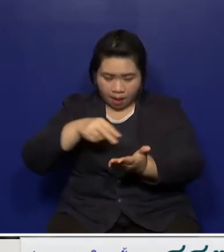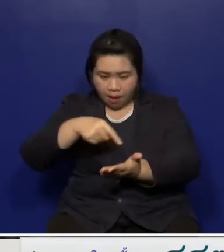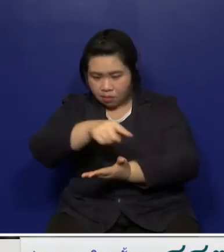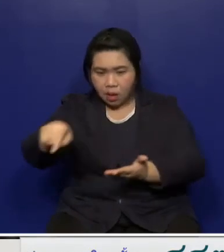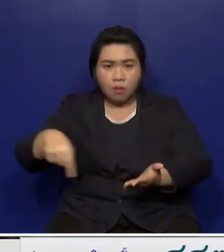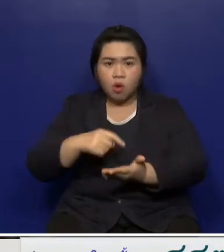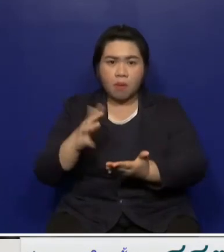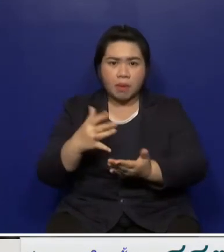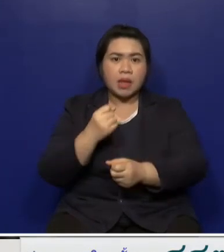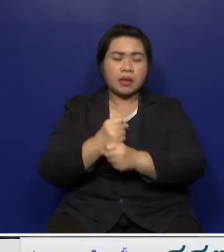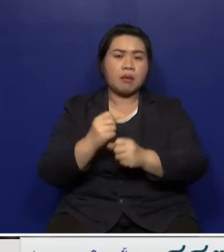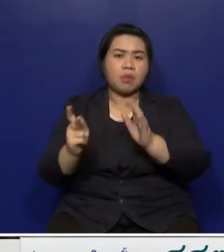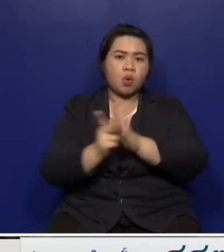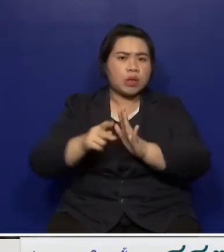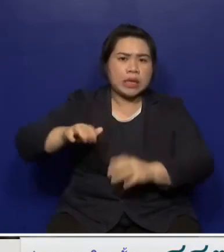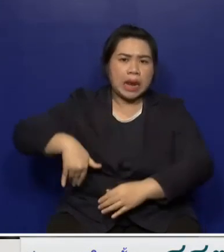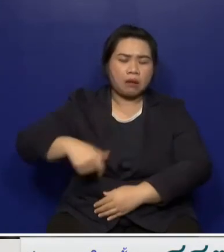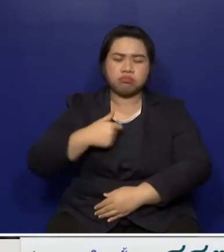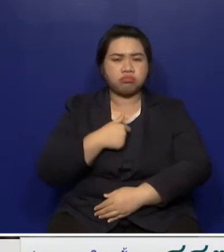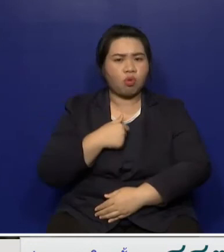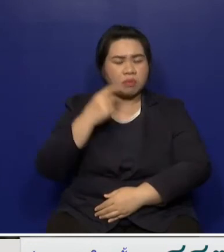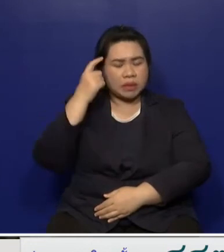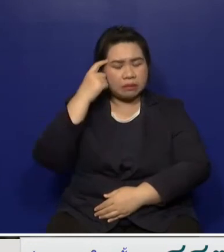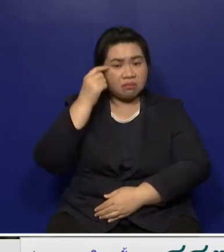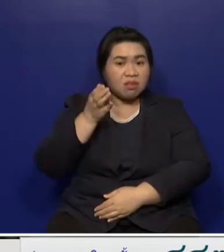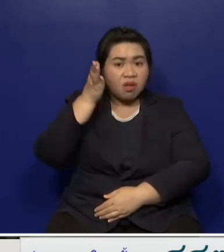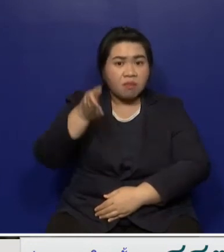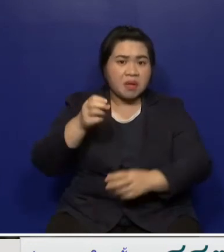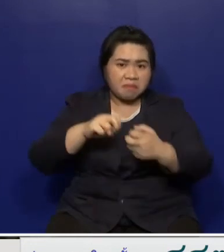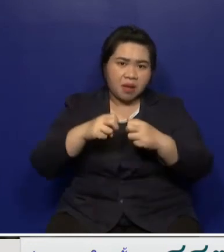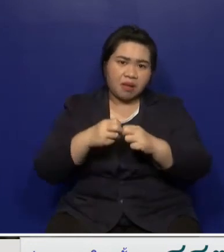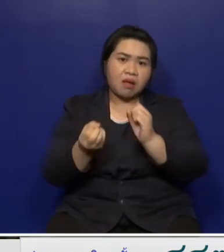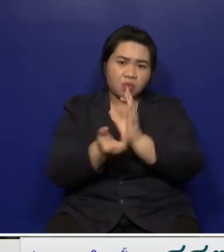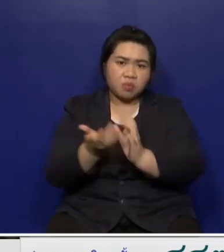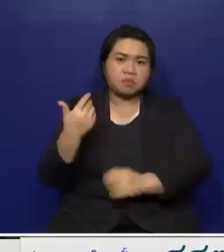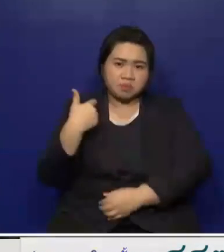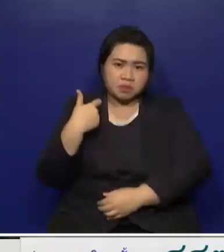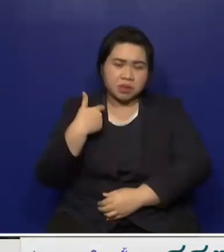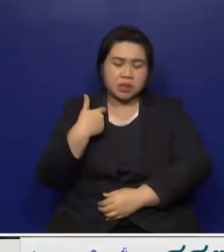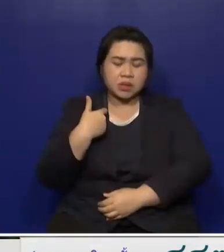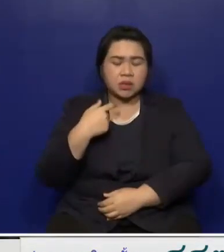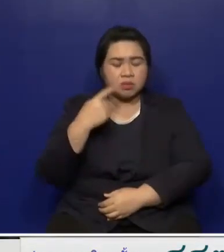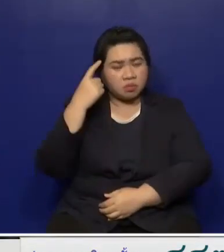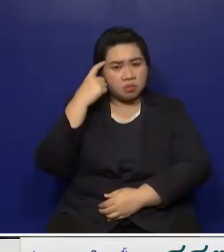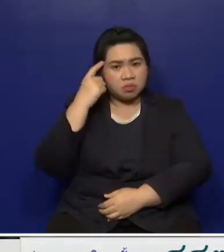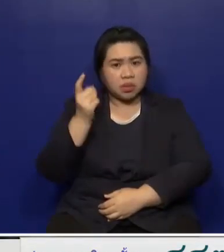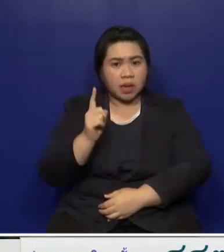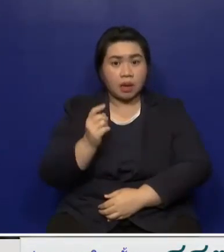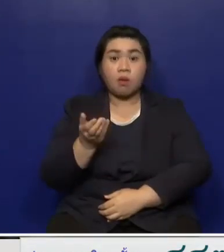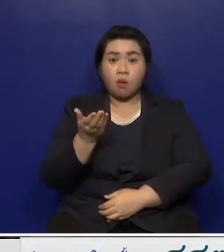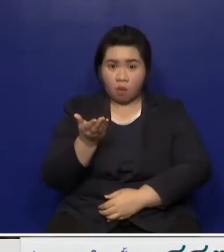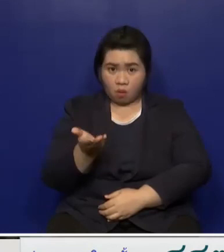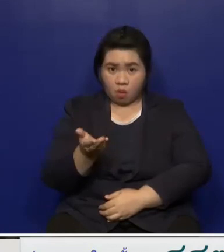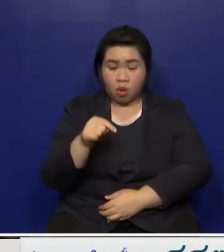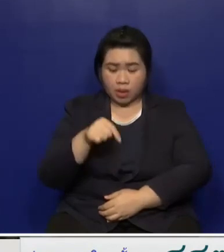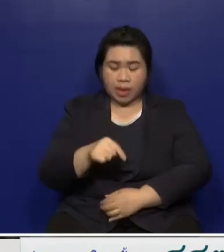แลวเปกำหนดกฎเกรณ์ี่หลงผมกลัวว่าจะเกิดเทศการประเภทนี้เกิดขึ้นก็เลยคิดว่า ขอให้ส